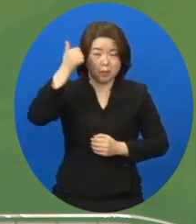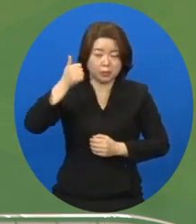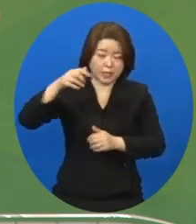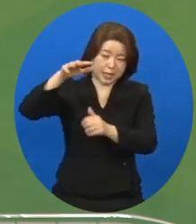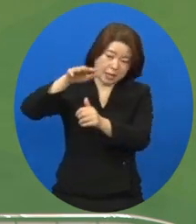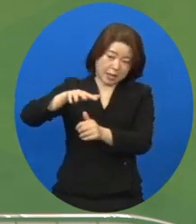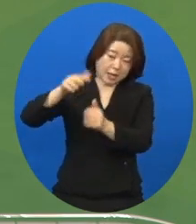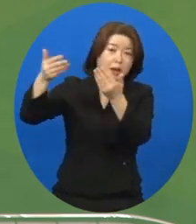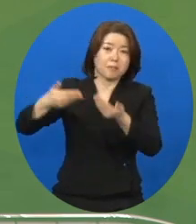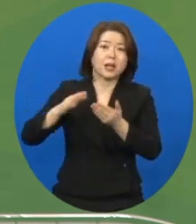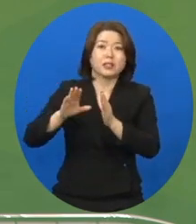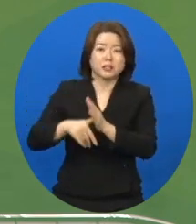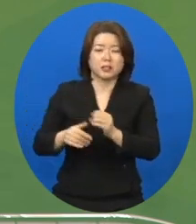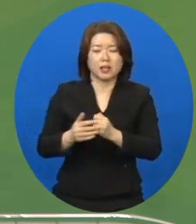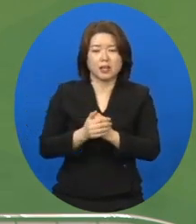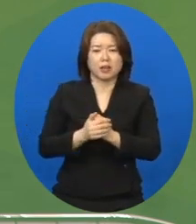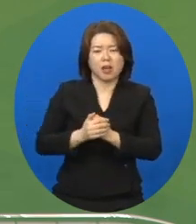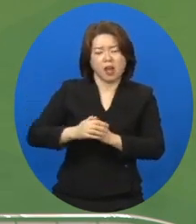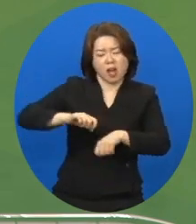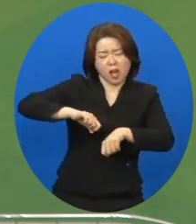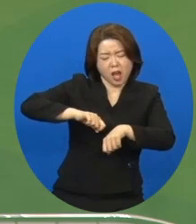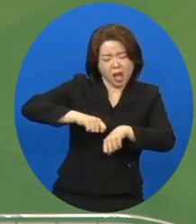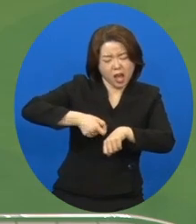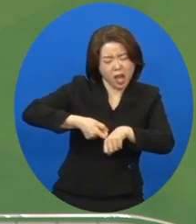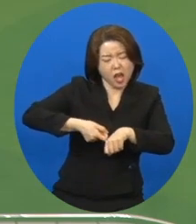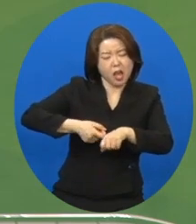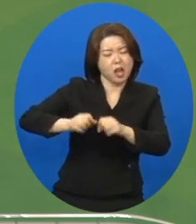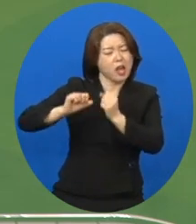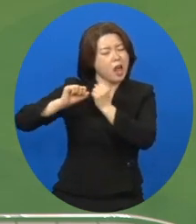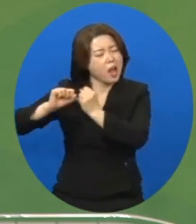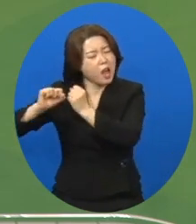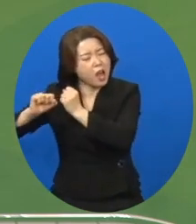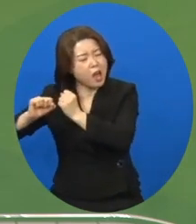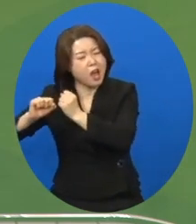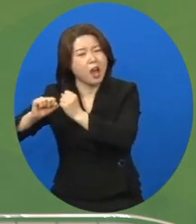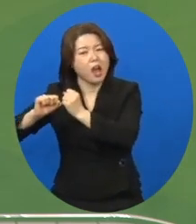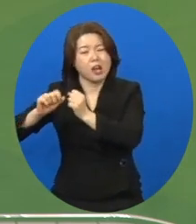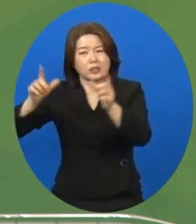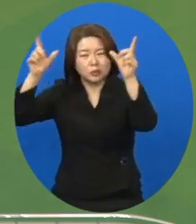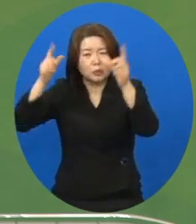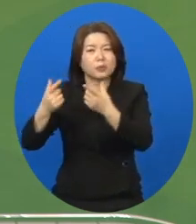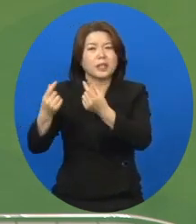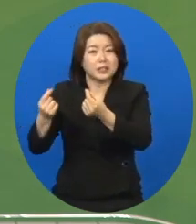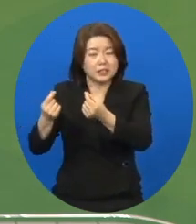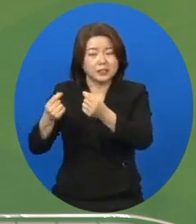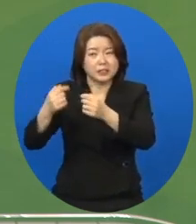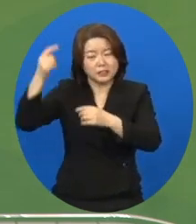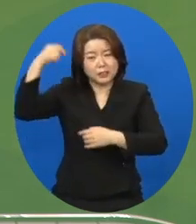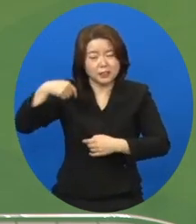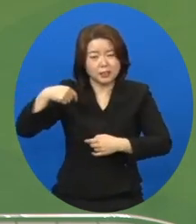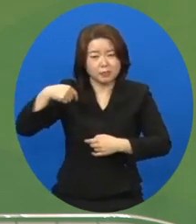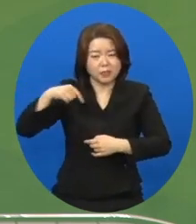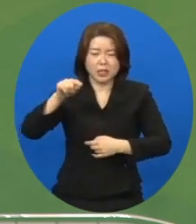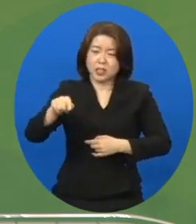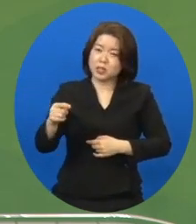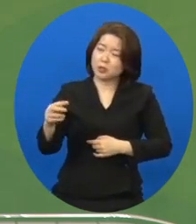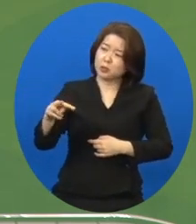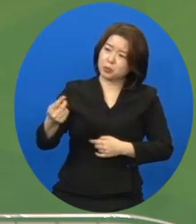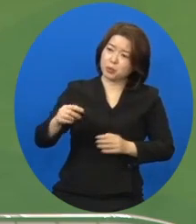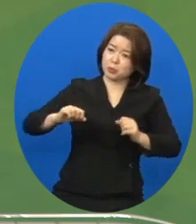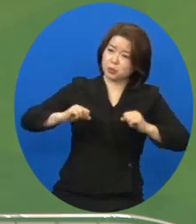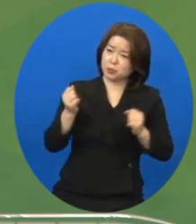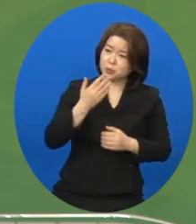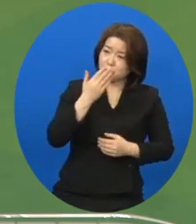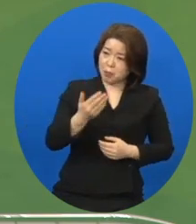정말 도살장에 끌려가는 소 같은 느낌이었어요. 그런 순종도 순종일까요? 그런데